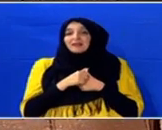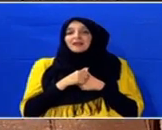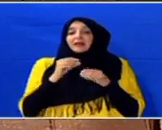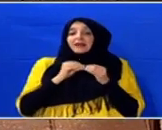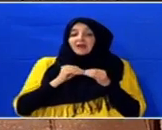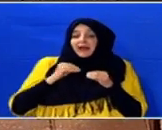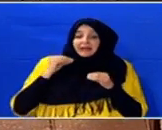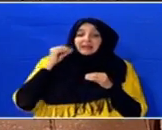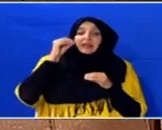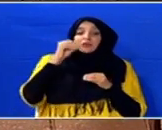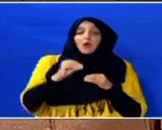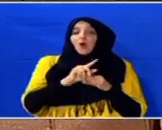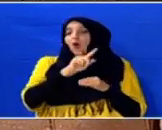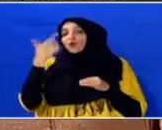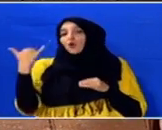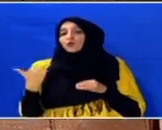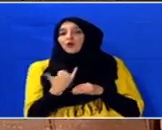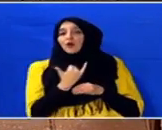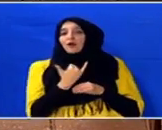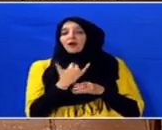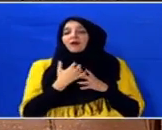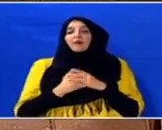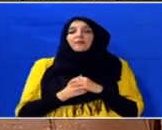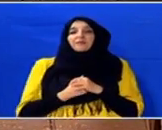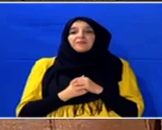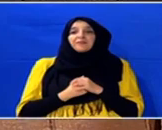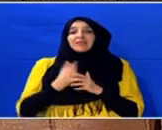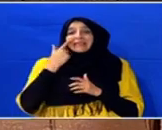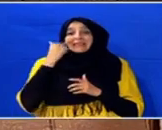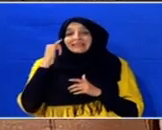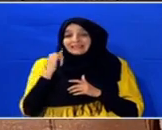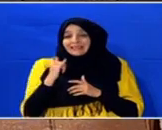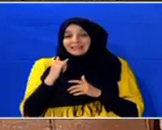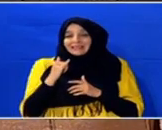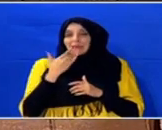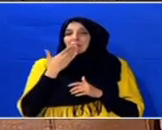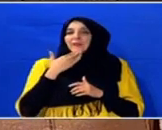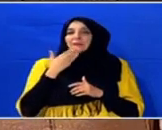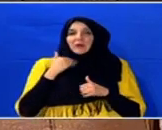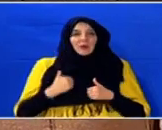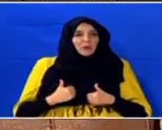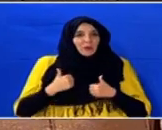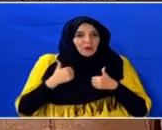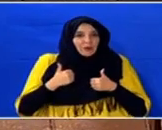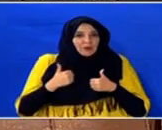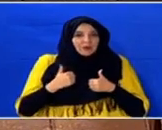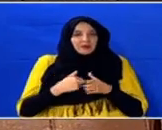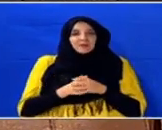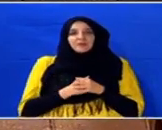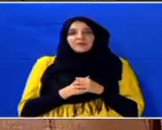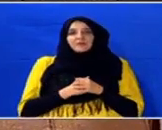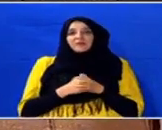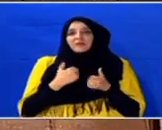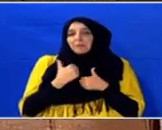فعدة من أيام أخر فإذا شفيت وعفيت هذه المرأة